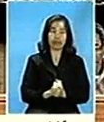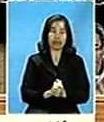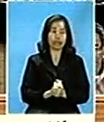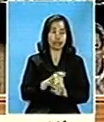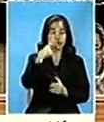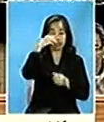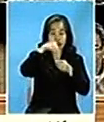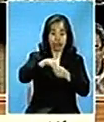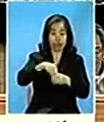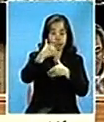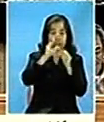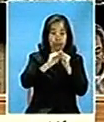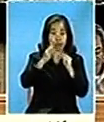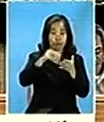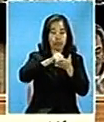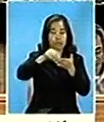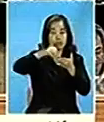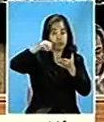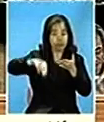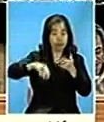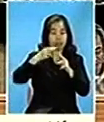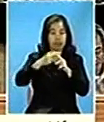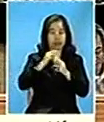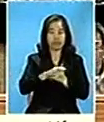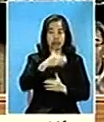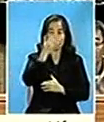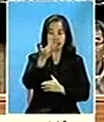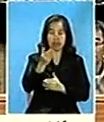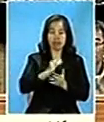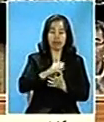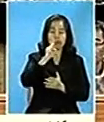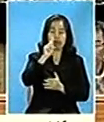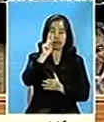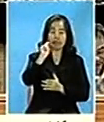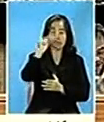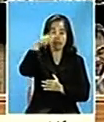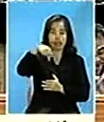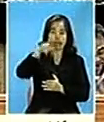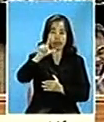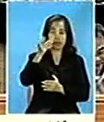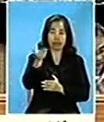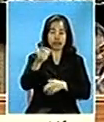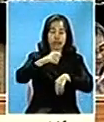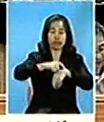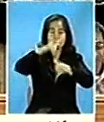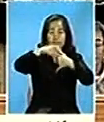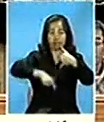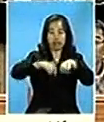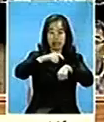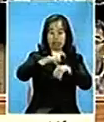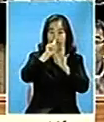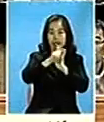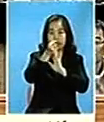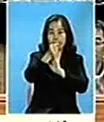จะผ่านเลยนะครับต่อไปท่านจิตติพจน์วิริยโรจน์นะครับ ท่านมีเวลา15ทีครับเชิญครับ